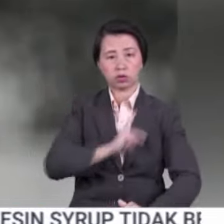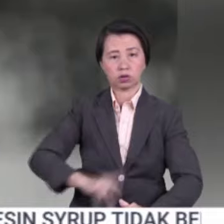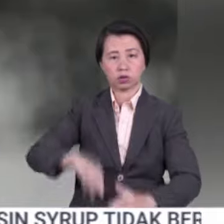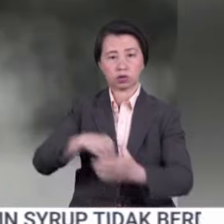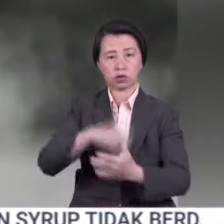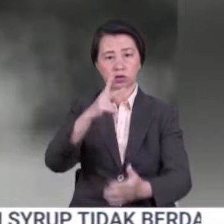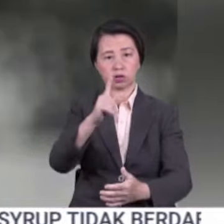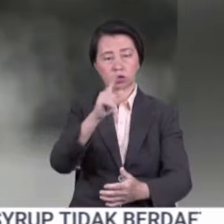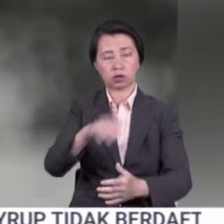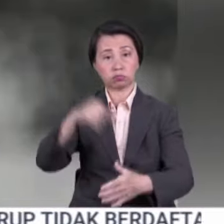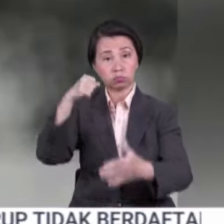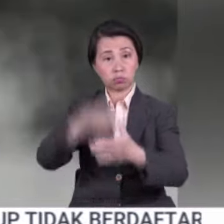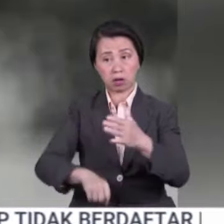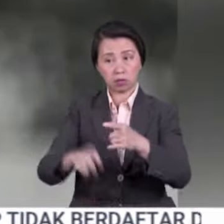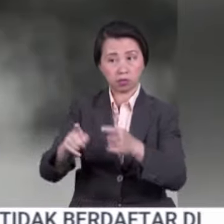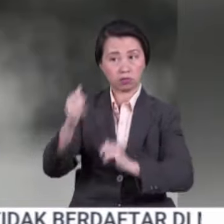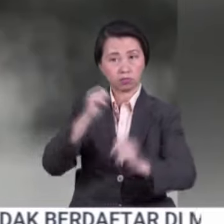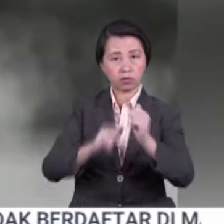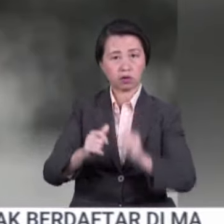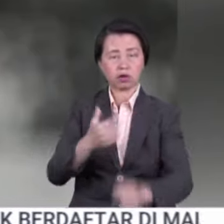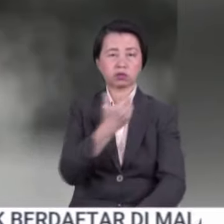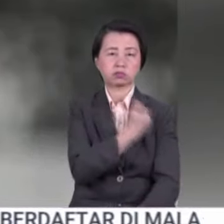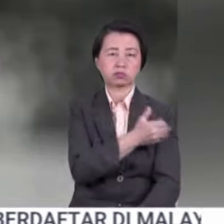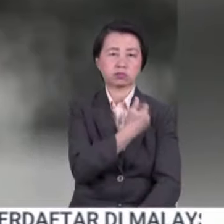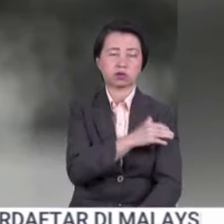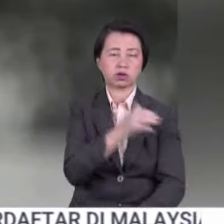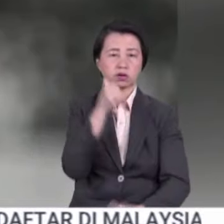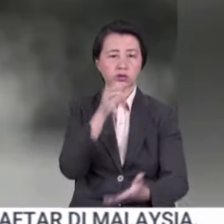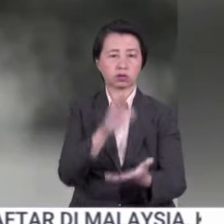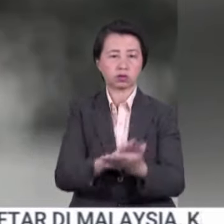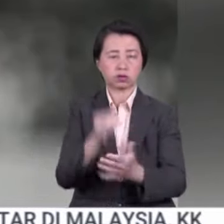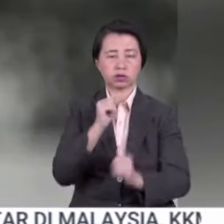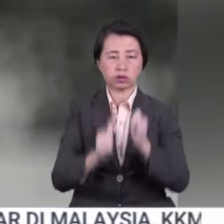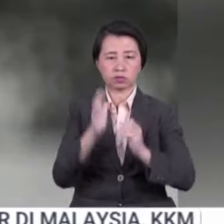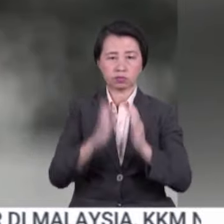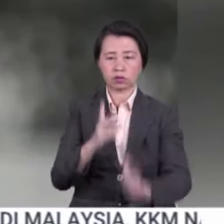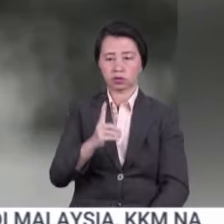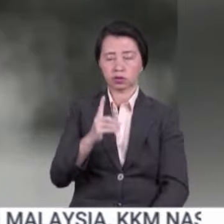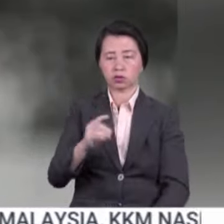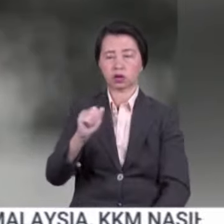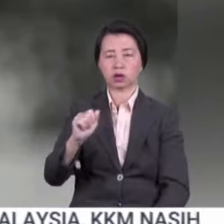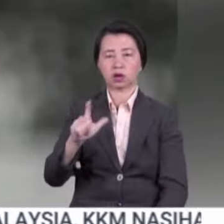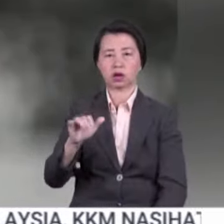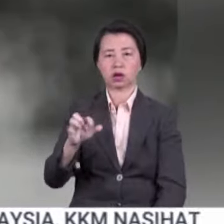KL Gangster itu turut disahkan bekas isteri yang juga pelakon Didi Alias menerusi Instagramnya.